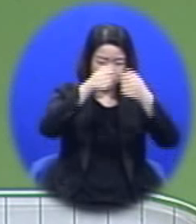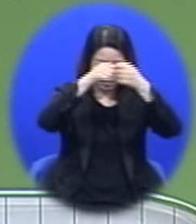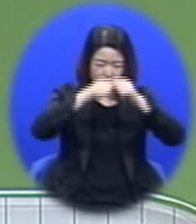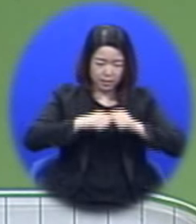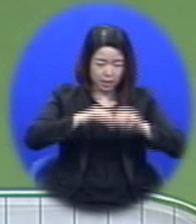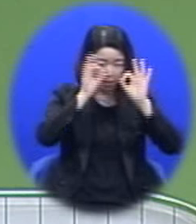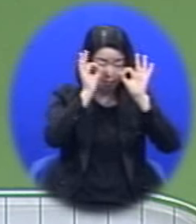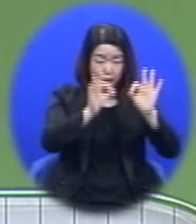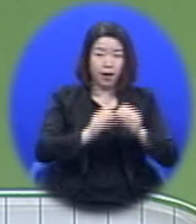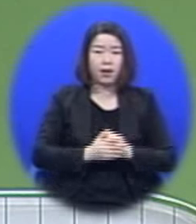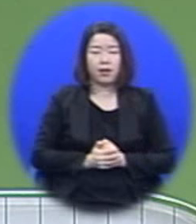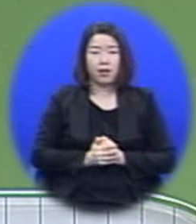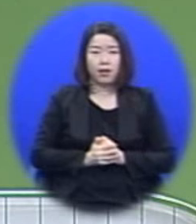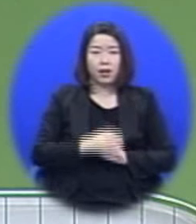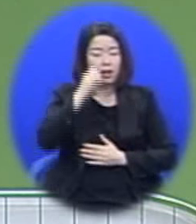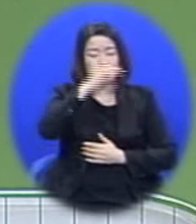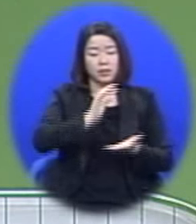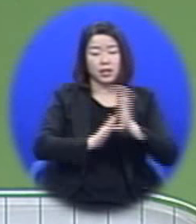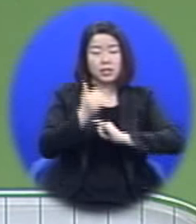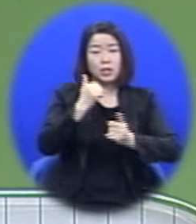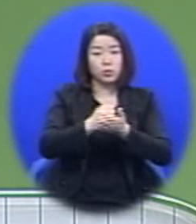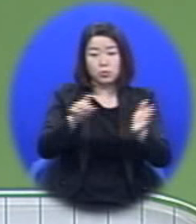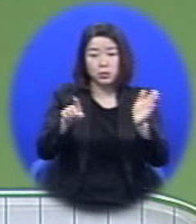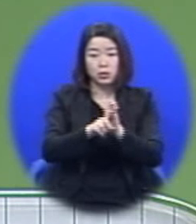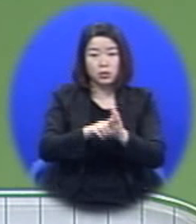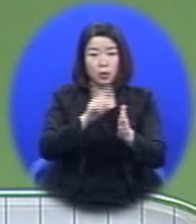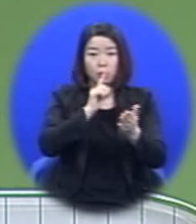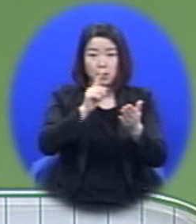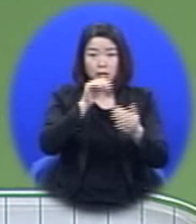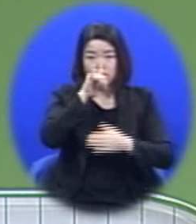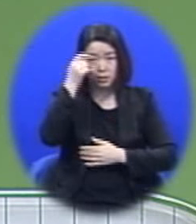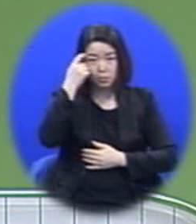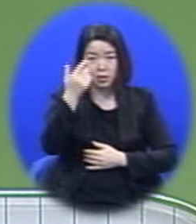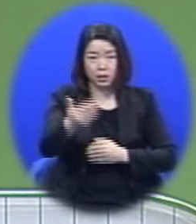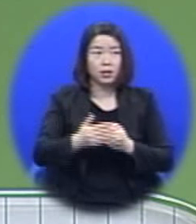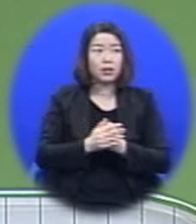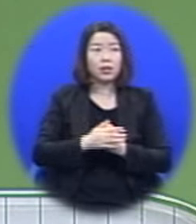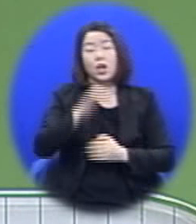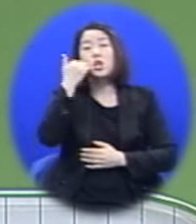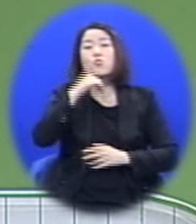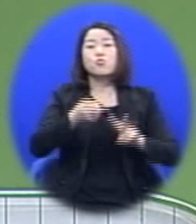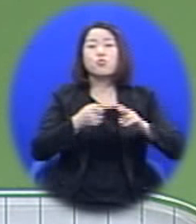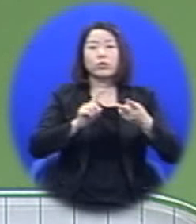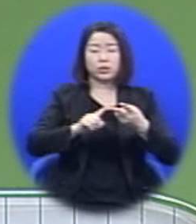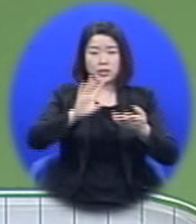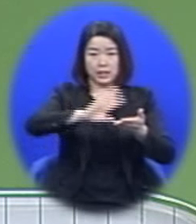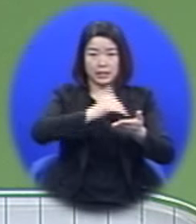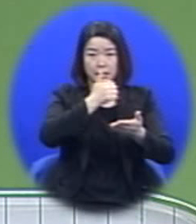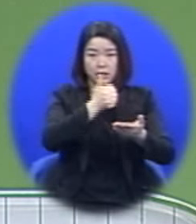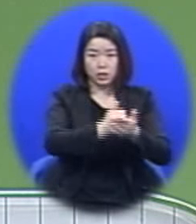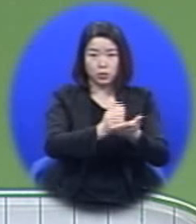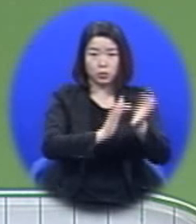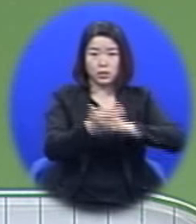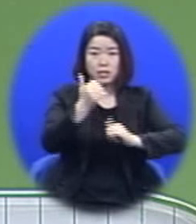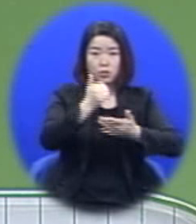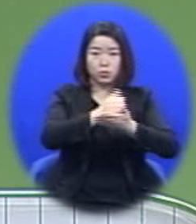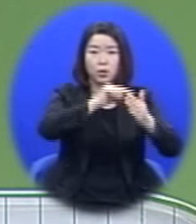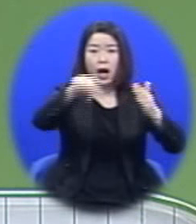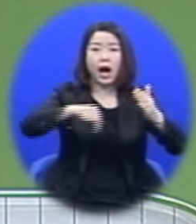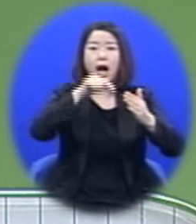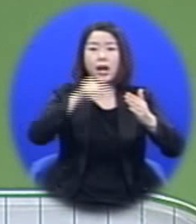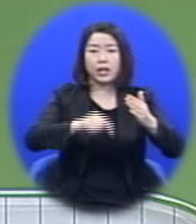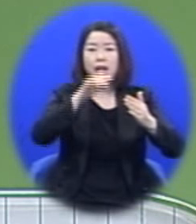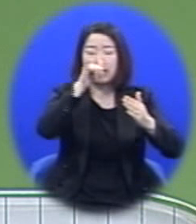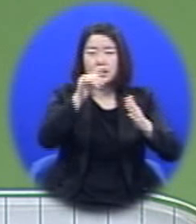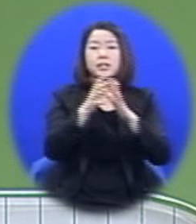보세요. 그냥 예수 믿는다고 말했습니까? 누구든지 그리스도 예수 안에 있는